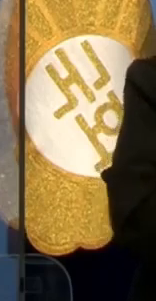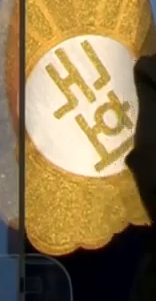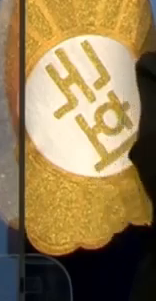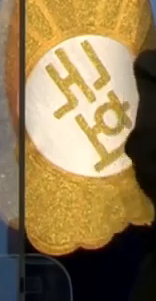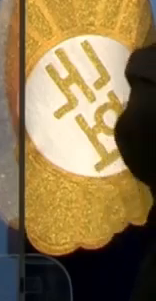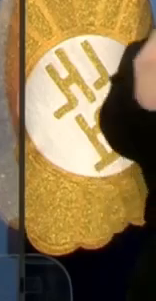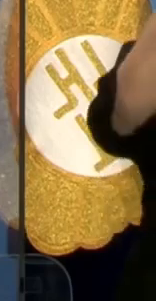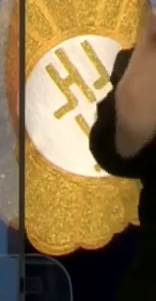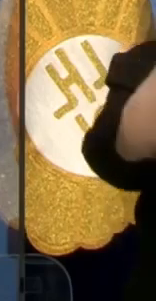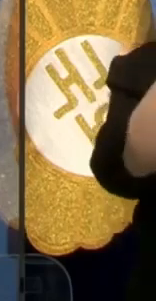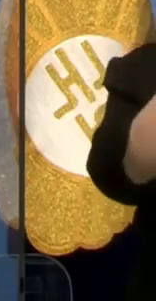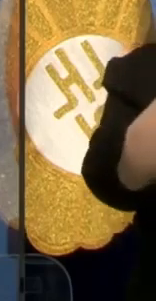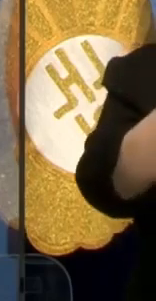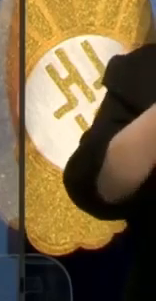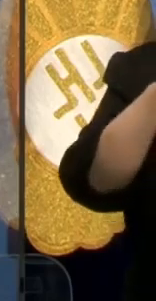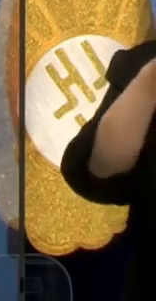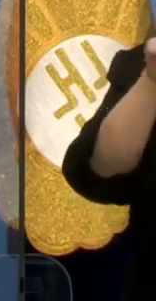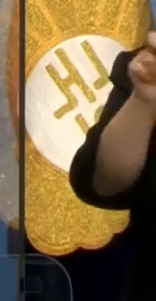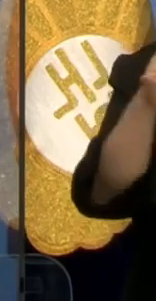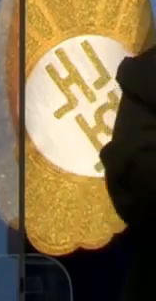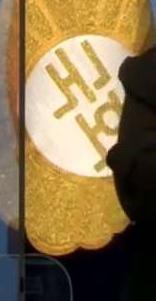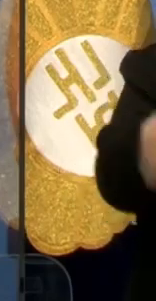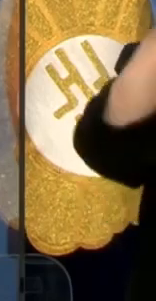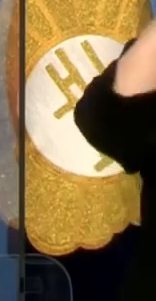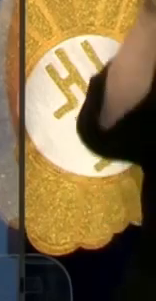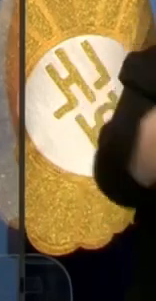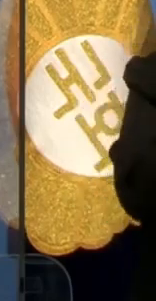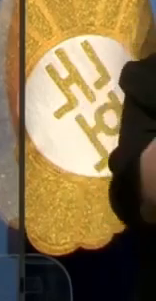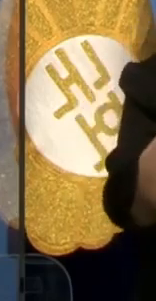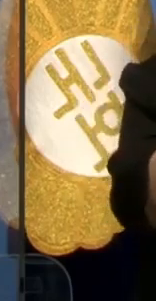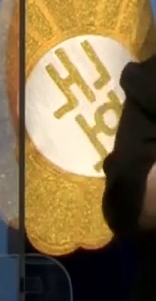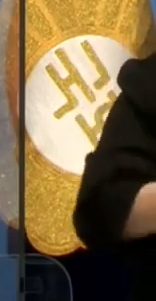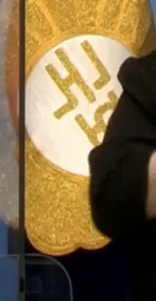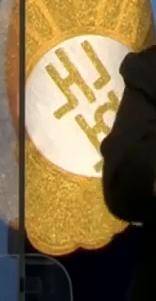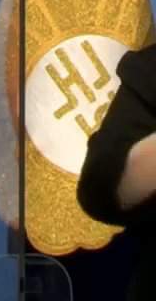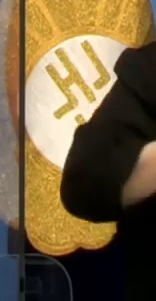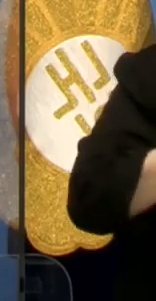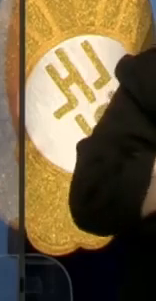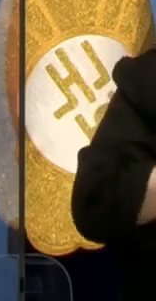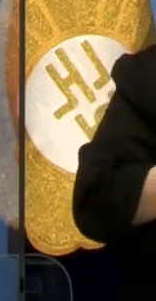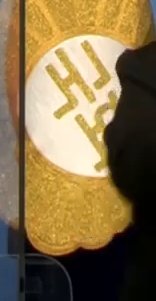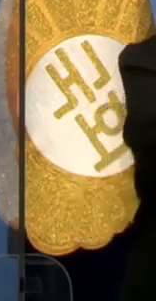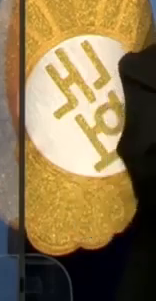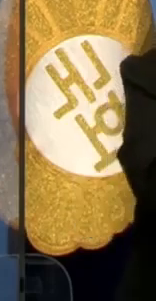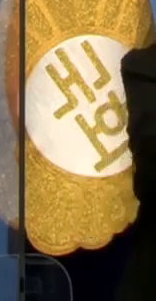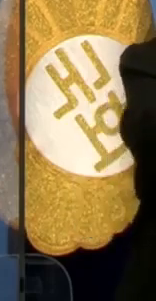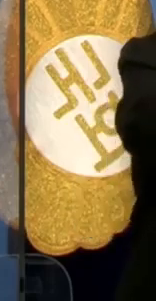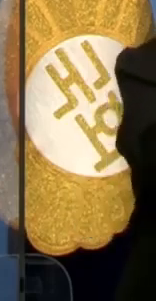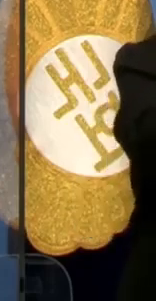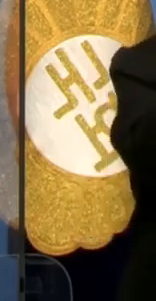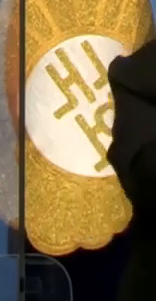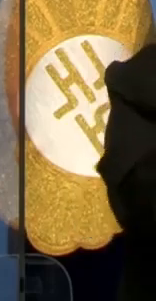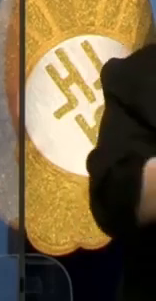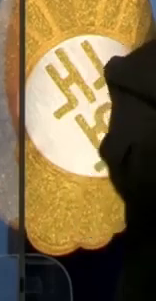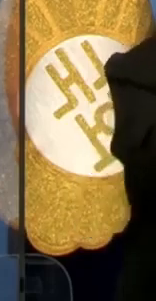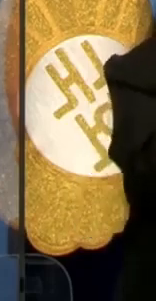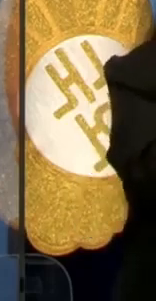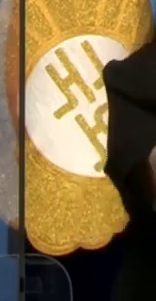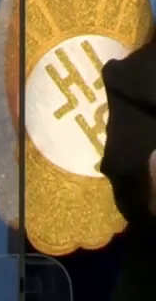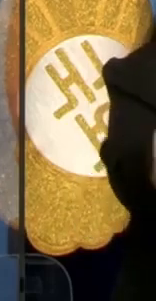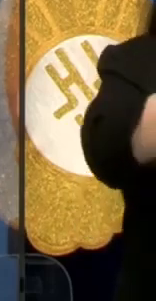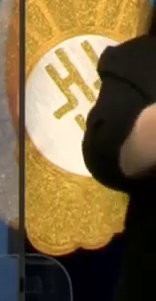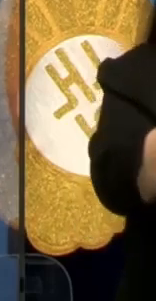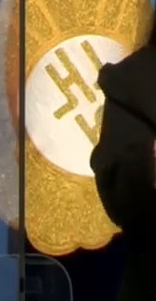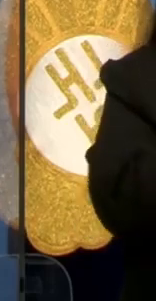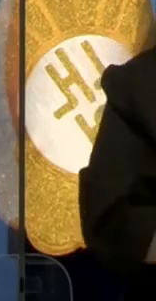대령은 6.25 전쟁의 영웅입니다. 그는 해군 최초의 전투함 백두산함의 갑판사관으로